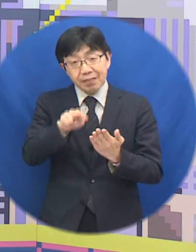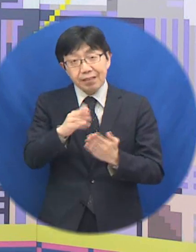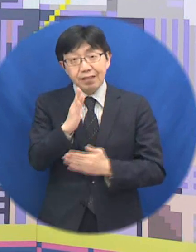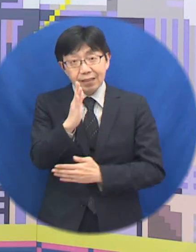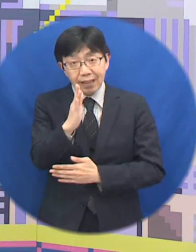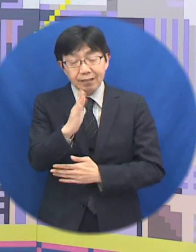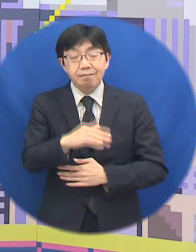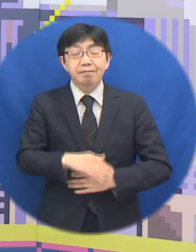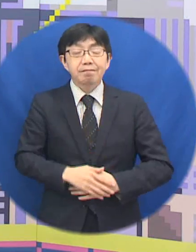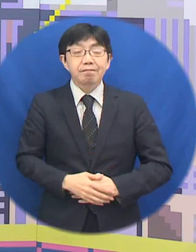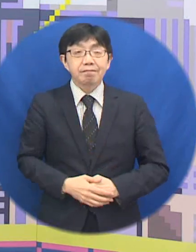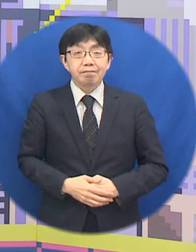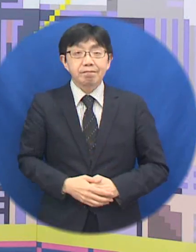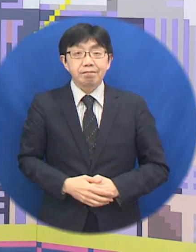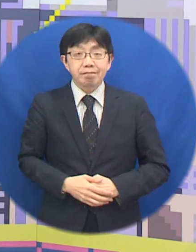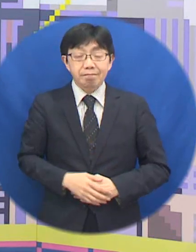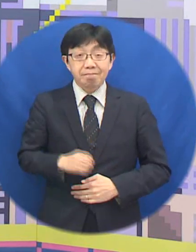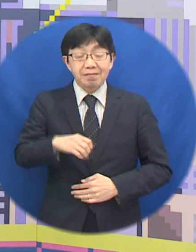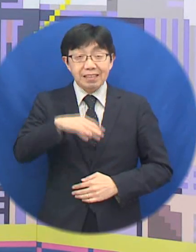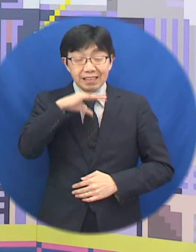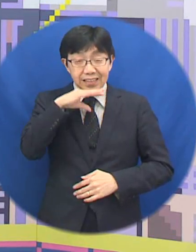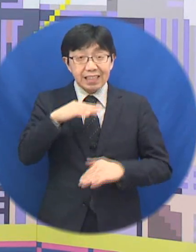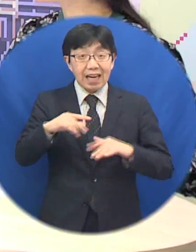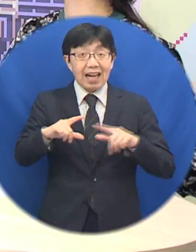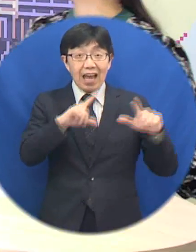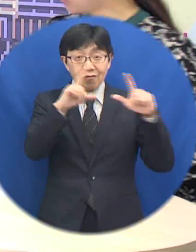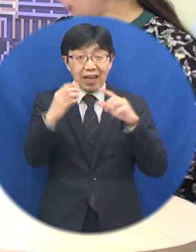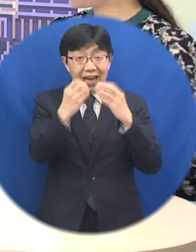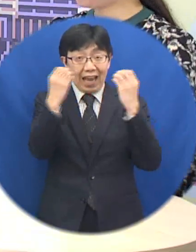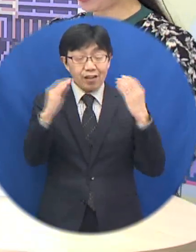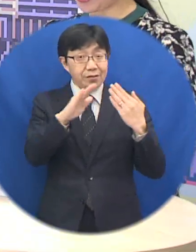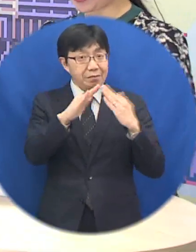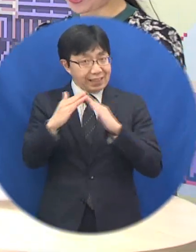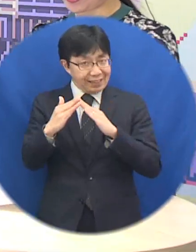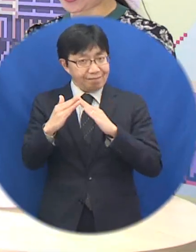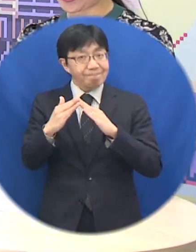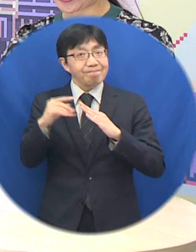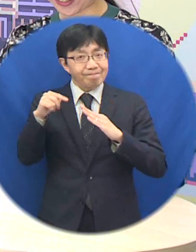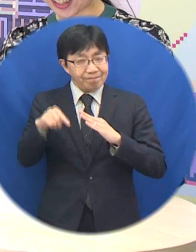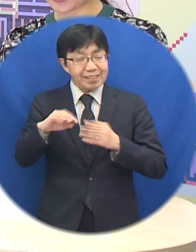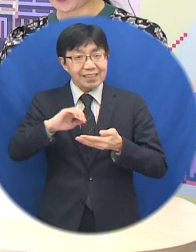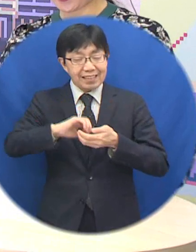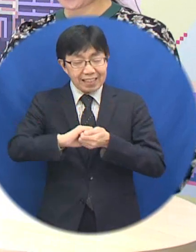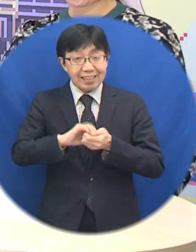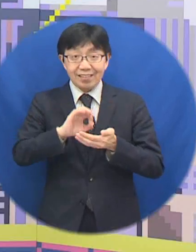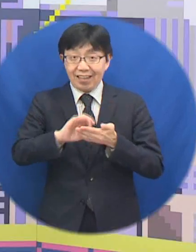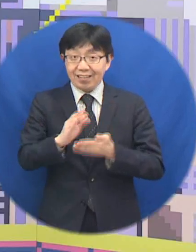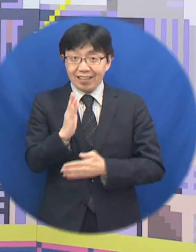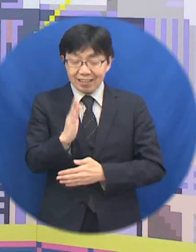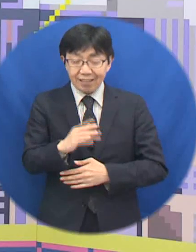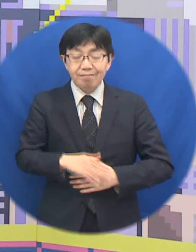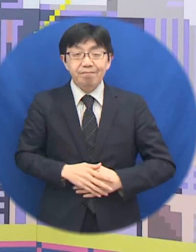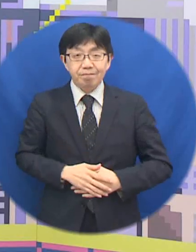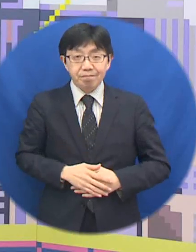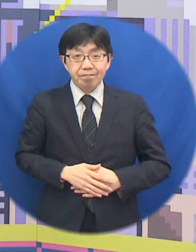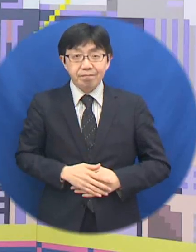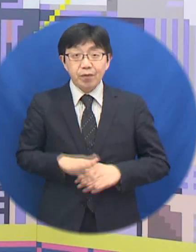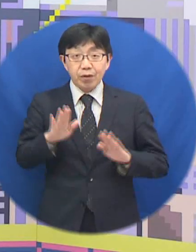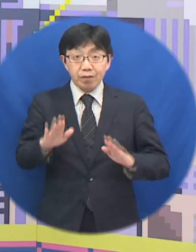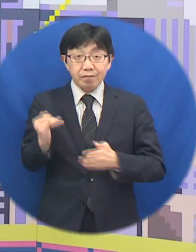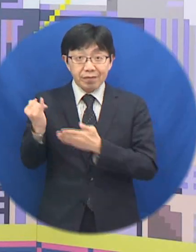。 シニアライフが輝く街ですからね、はい、皆さんぜひご利用ください。本日のゲスト